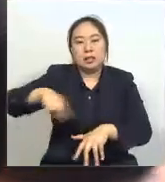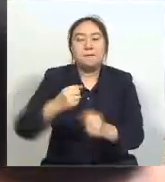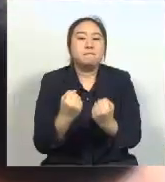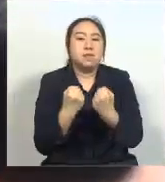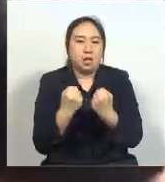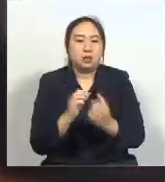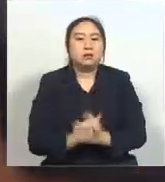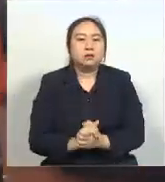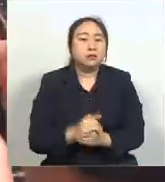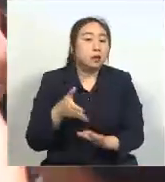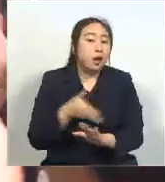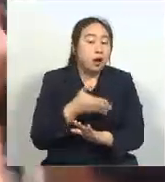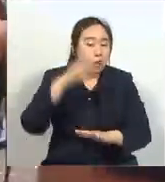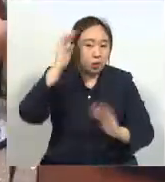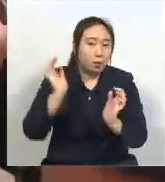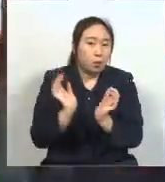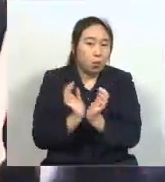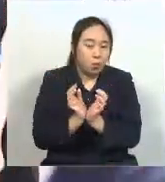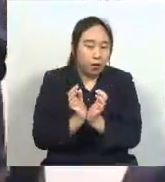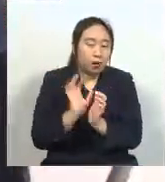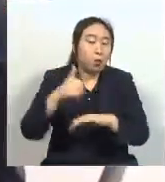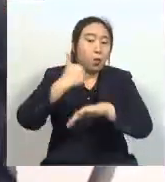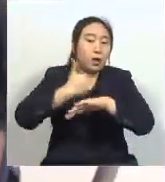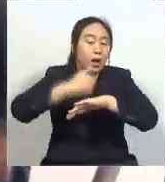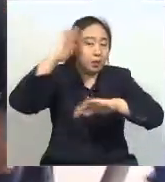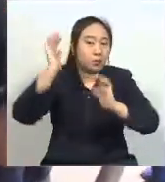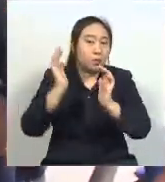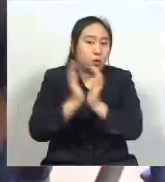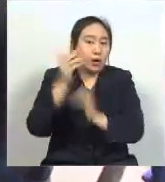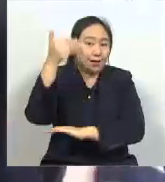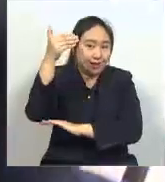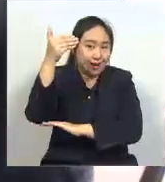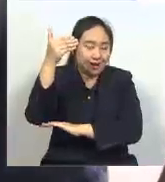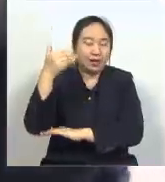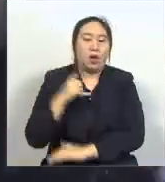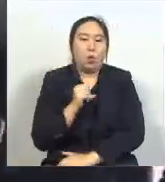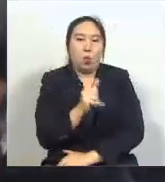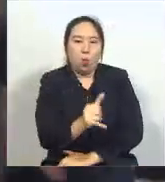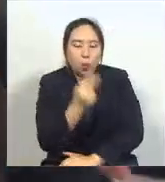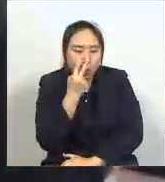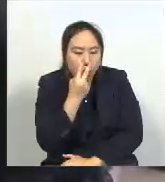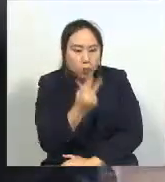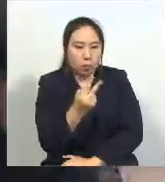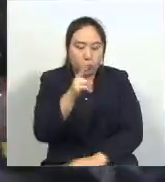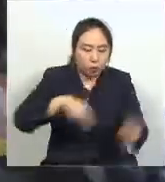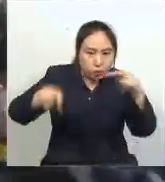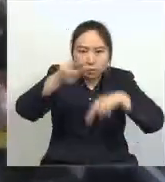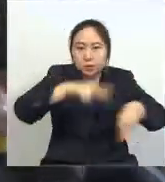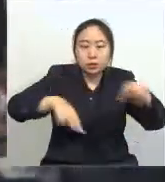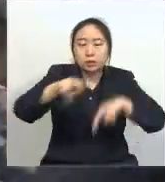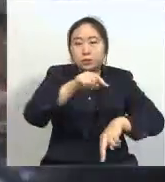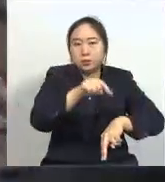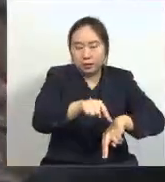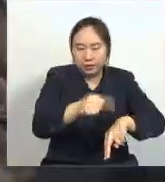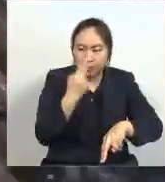ที่หลังจากที่พลตำรวจเอกจักรทิพย์ชัยจินดาผู้บัญชาการตำรวจแห่งชาติและคณะลงพื้นที่ไปตรวจสอบจุดเกิดเห